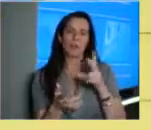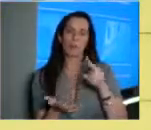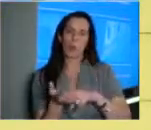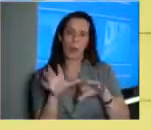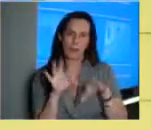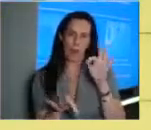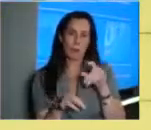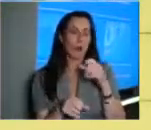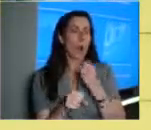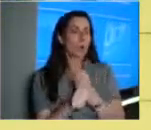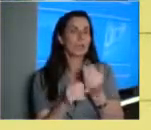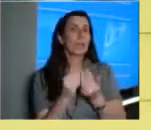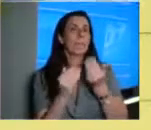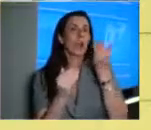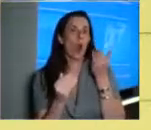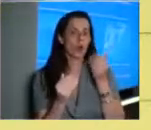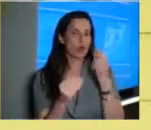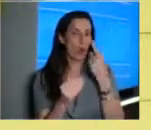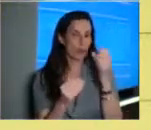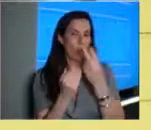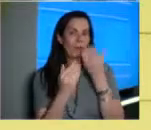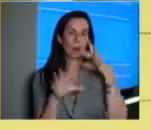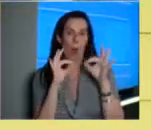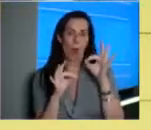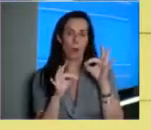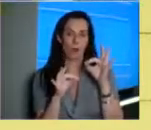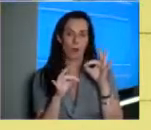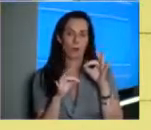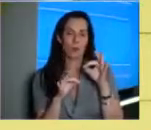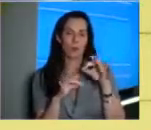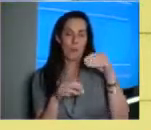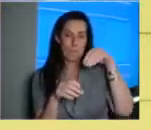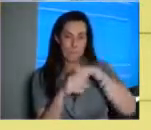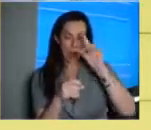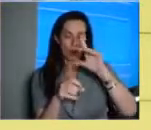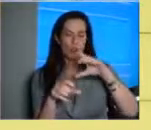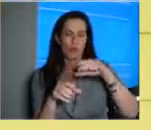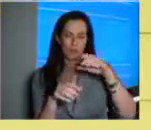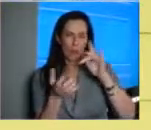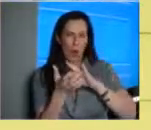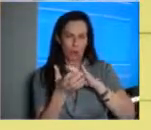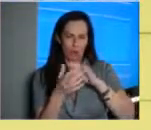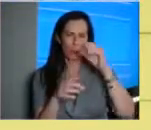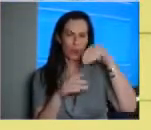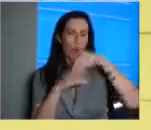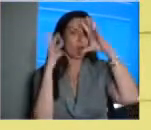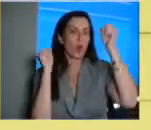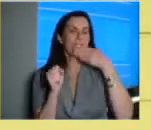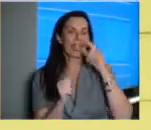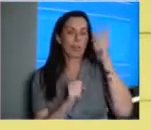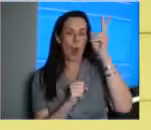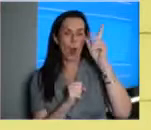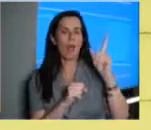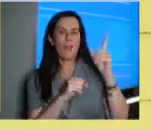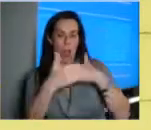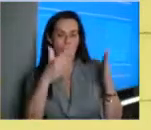להצביע, הם עושים זאת מראש, בערך שבוע, שבועיים לפני הבחירות פותחים בתי קלפיות מיוחדות בכל מיני שגרירויות ברחבי העולם. ואז מטיסים